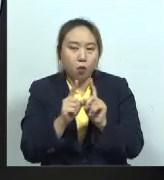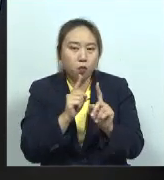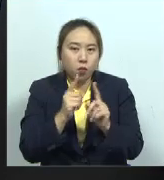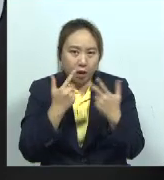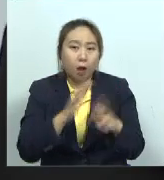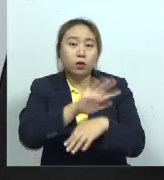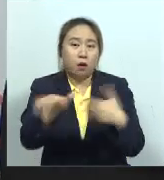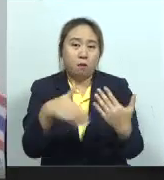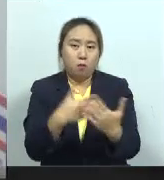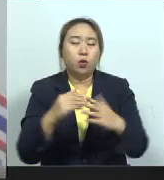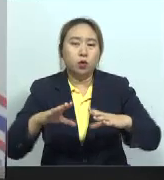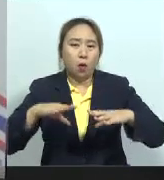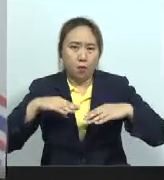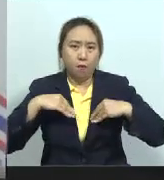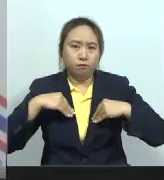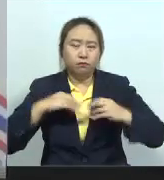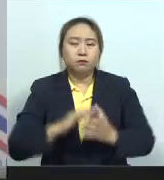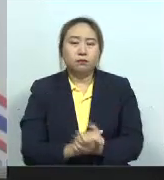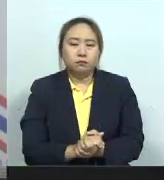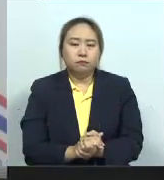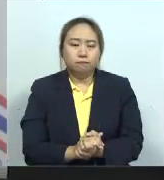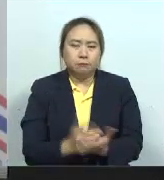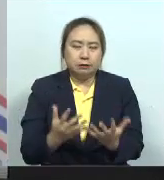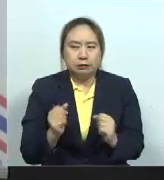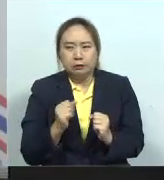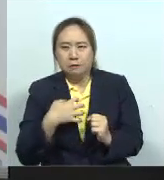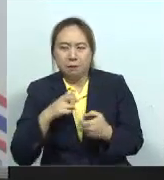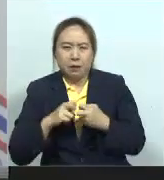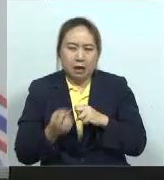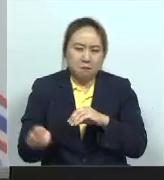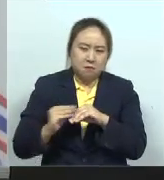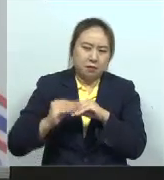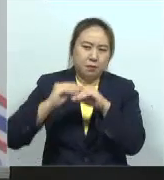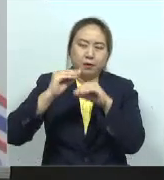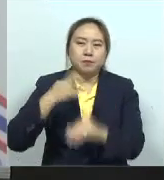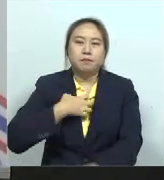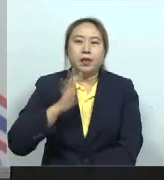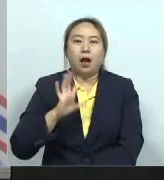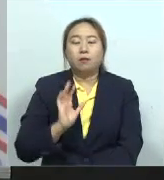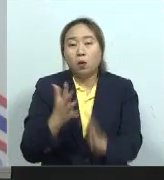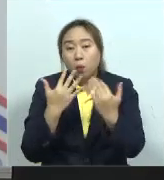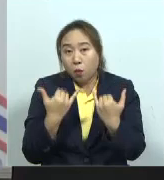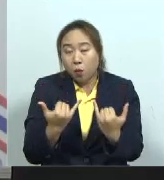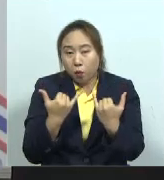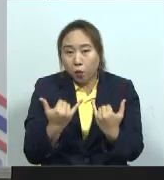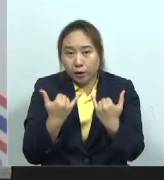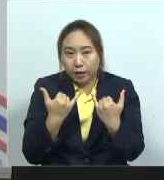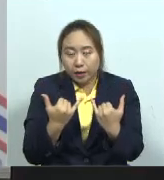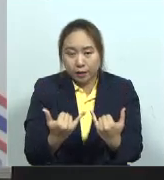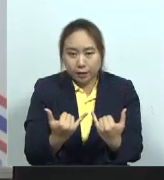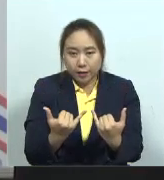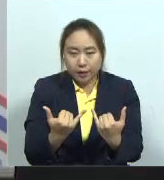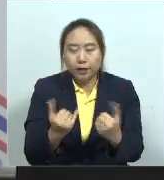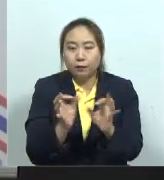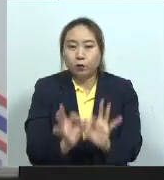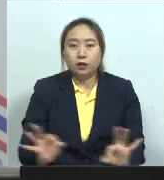นก็ยอมรับว่าเดี๋ยวจะกลายเป็นเรื่องใหญ่นะเรื่องใหญ่เพราะวันนี้เป็นวันที่สำ